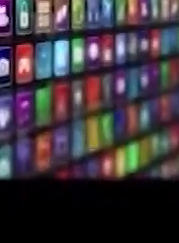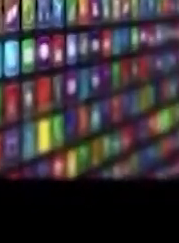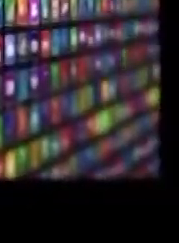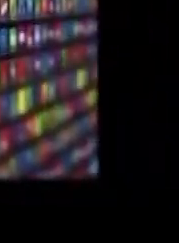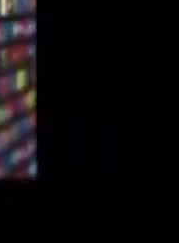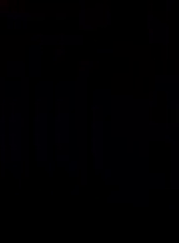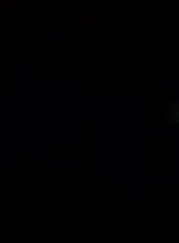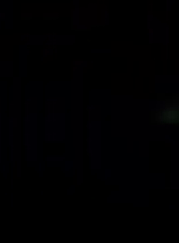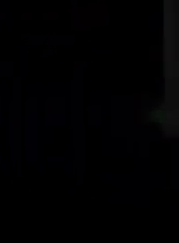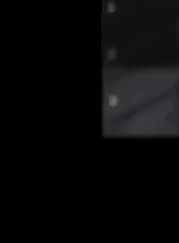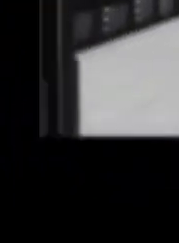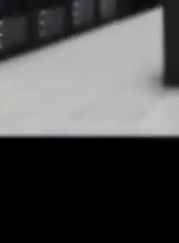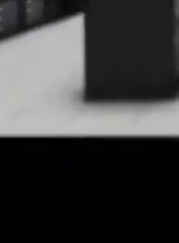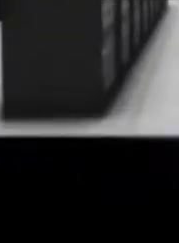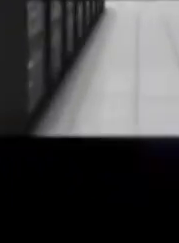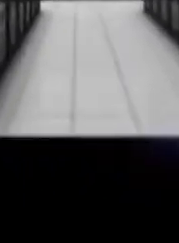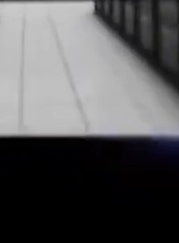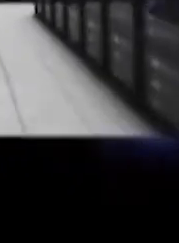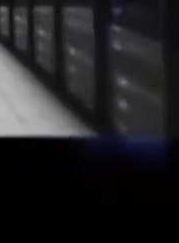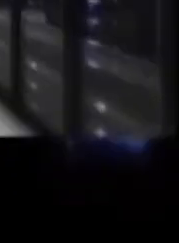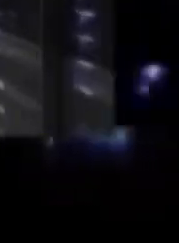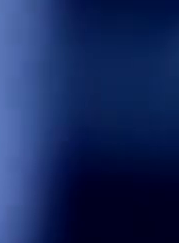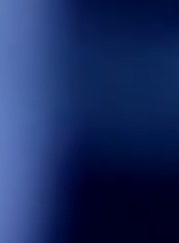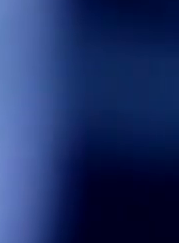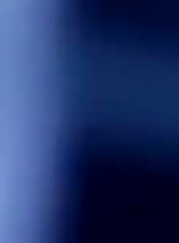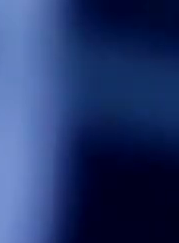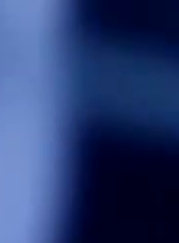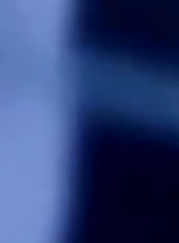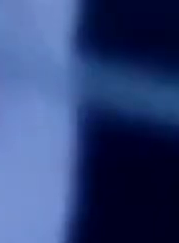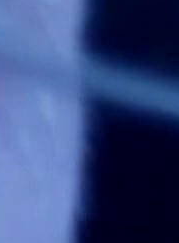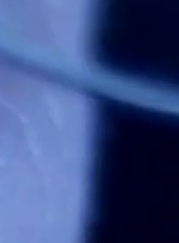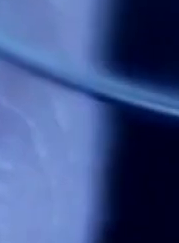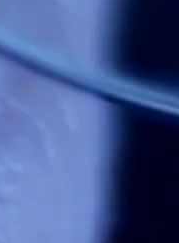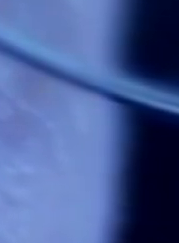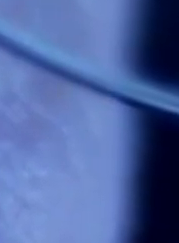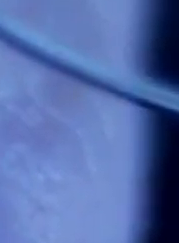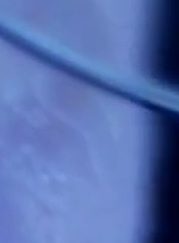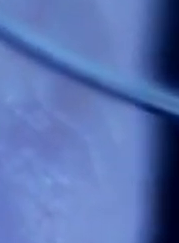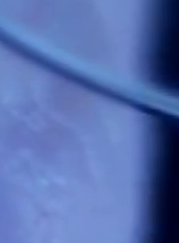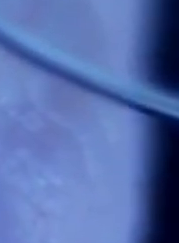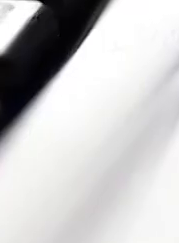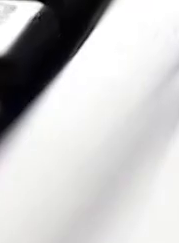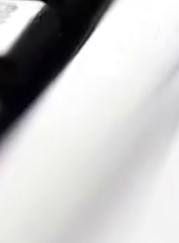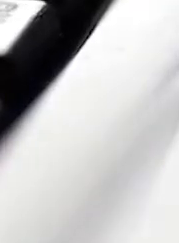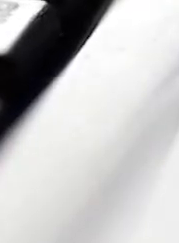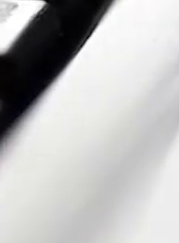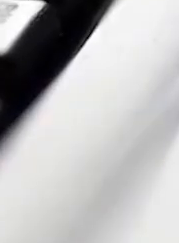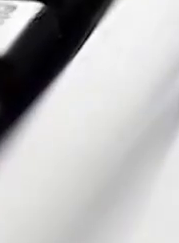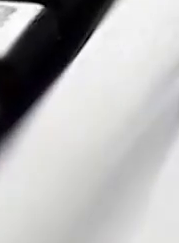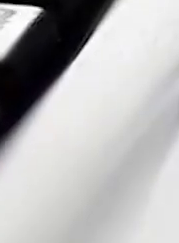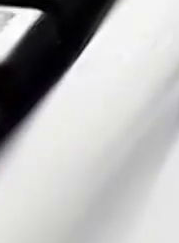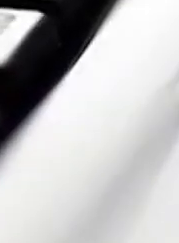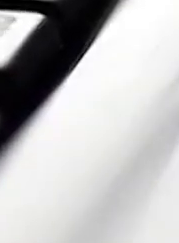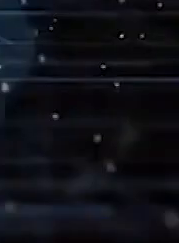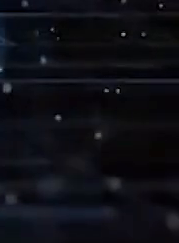ომბუდსმენი საგანგაშო დაფასებს სახელმწიფო უსაფრთხოების სამსახურის მიერ საქართველოს მოქალაქეებზე, ჟურნალისტებზე, პოლიტიკოსებზე,